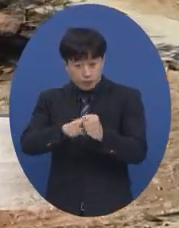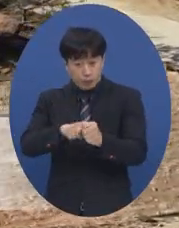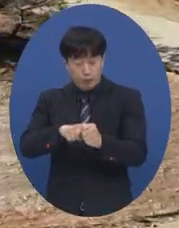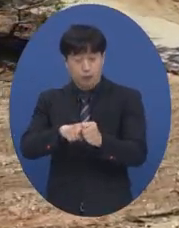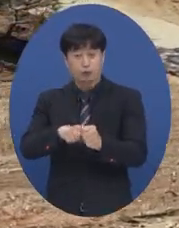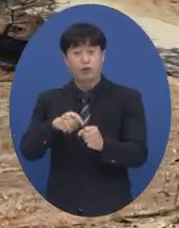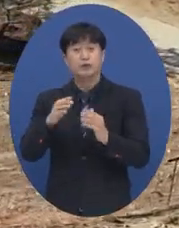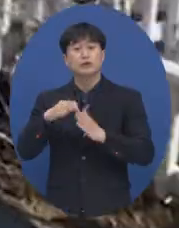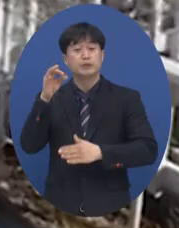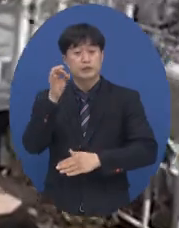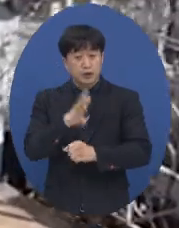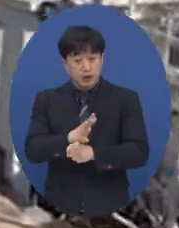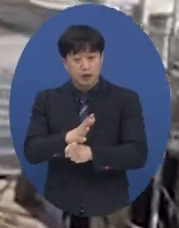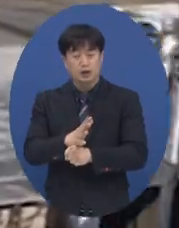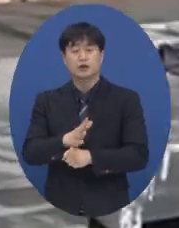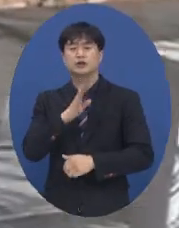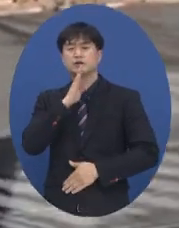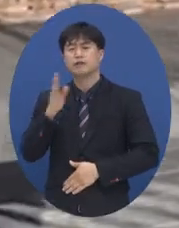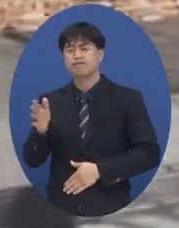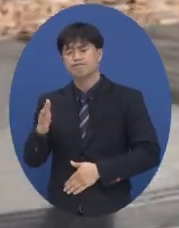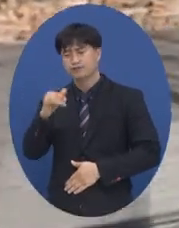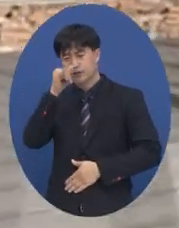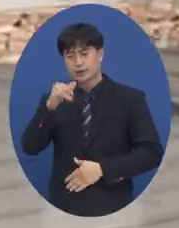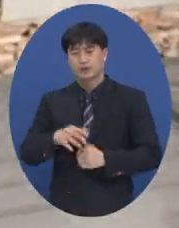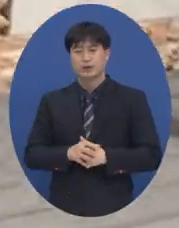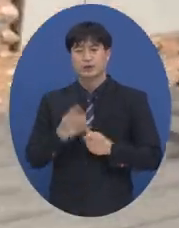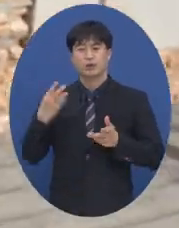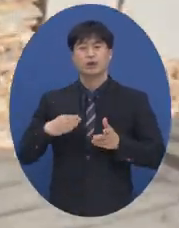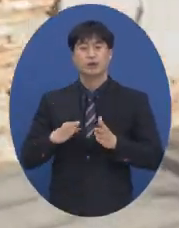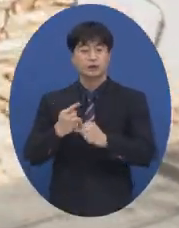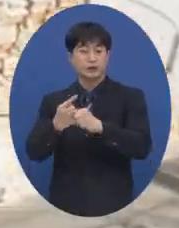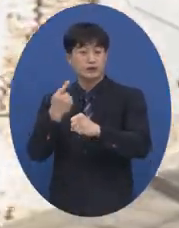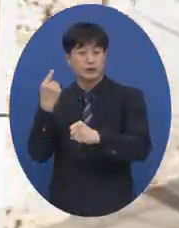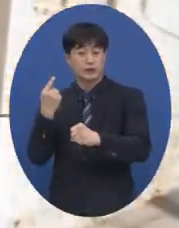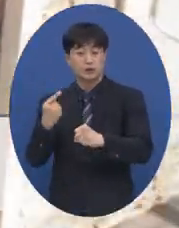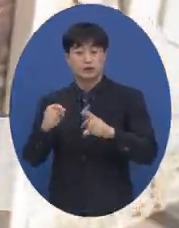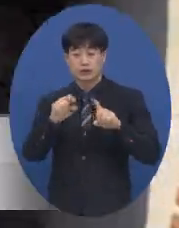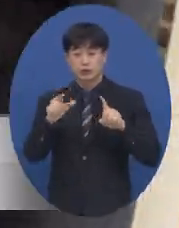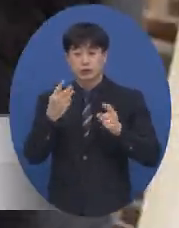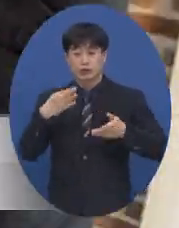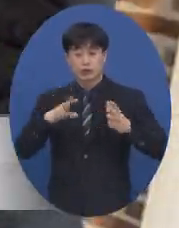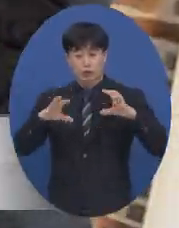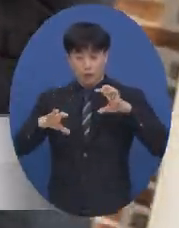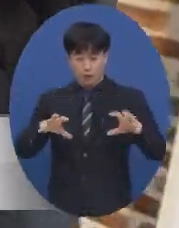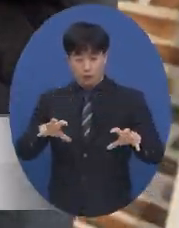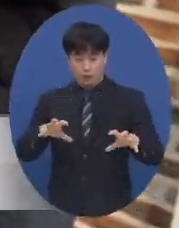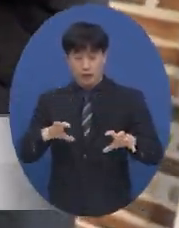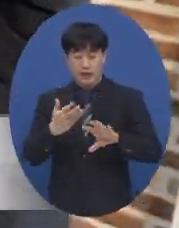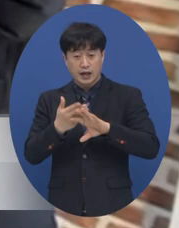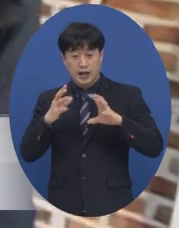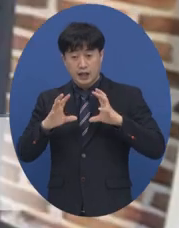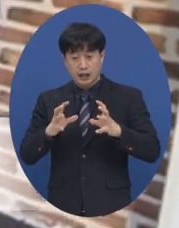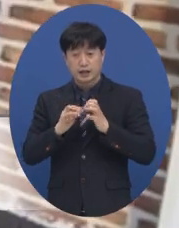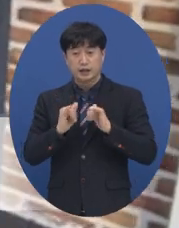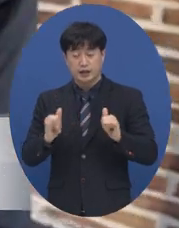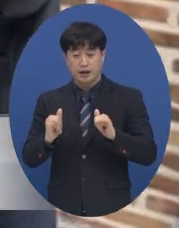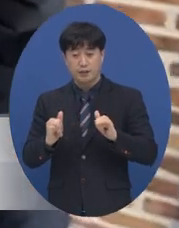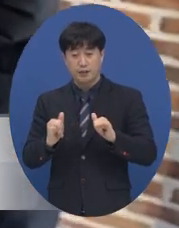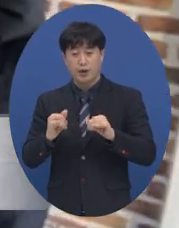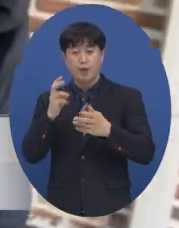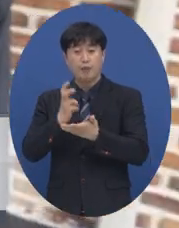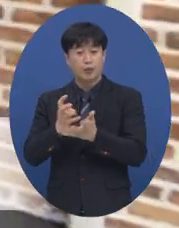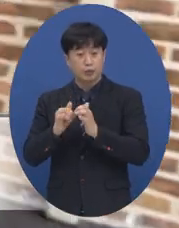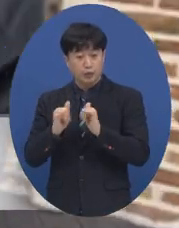구입했지만 실제로는 빈집인 경우도 있습니다. 경기도는 지난해 10월 도내 전역을 외국인과 법인 토지거래